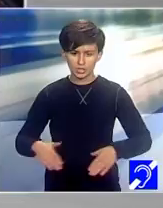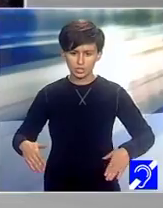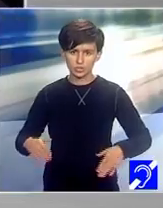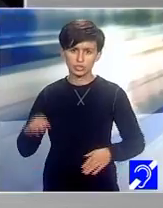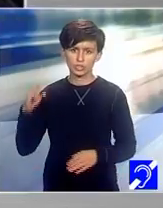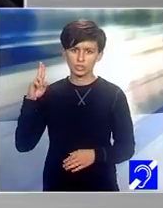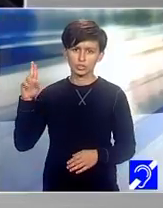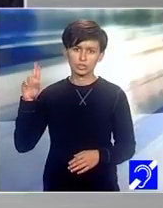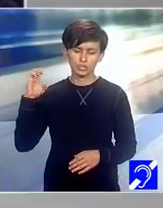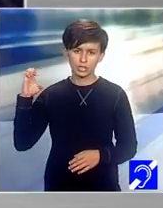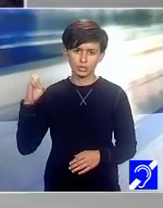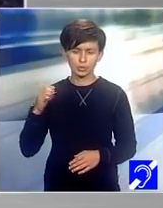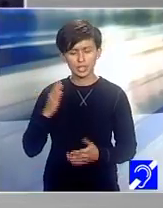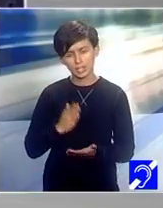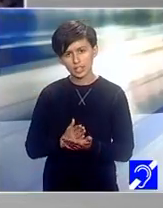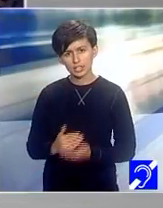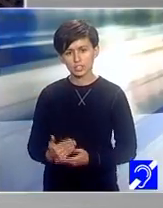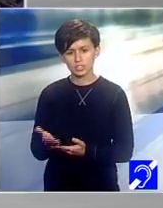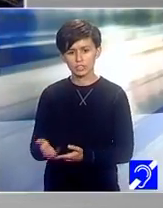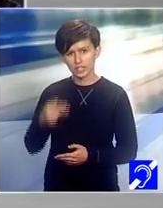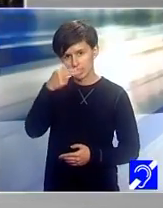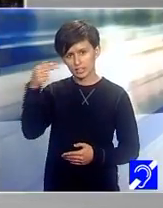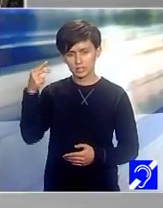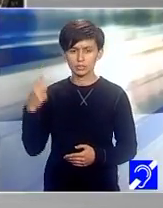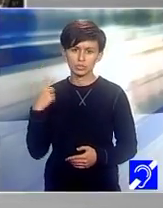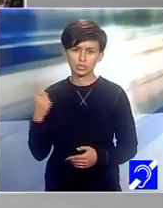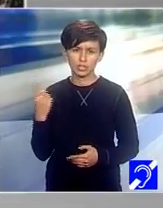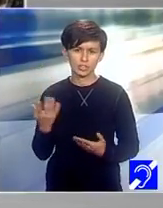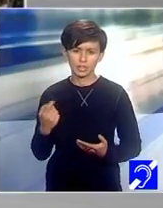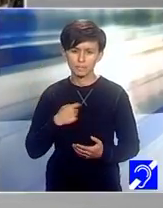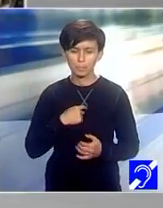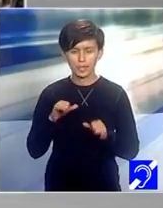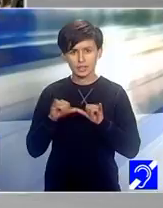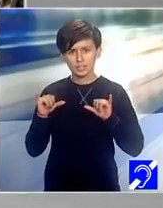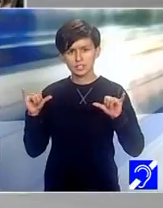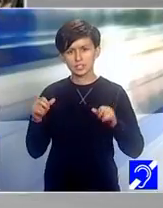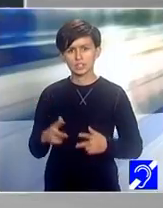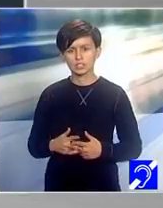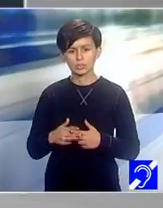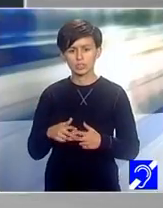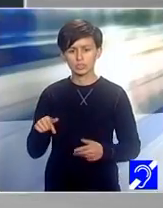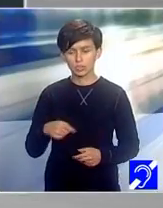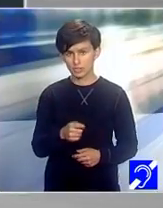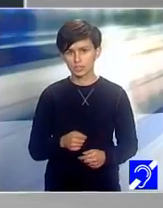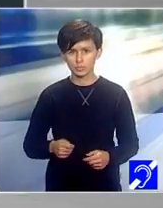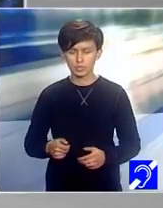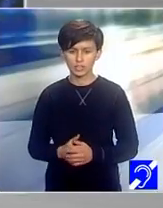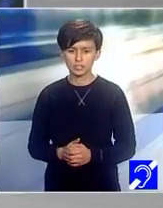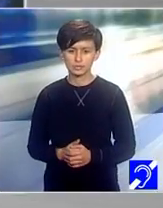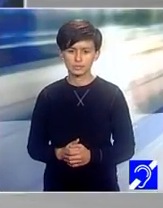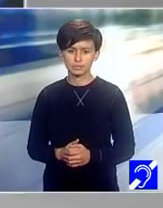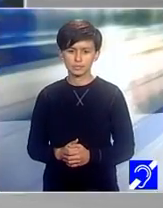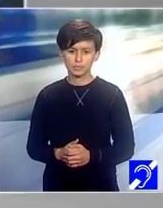Europene decide să acorde acest titlu unui oraș care se poate dezvolta mai mult cu ajutorul acestui proiect. Iar ordinea este